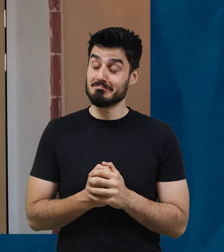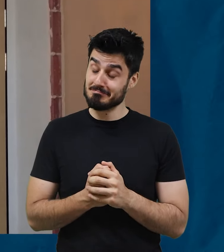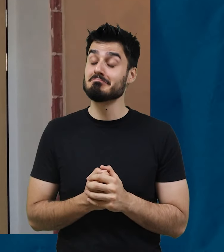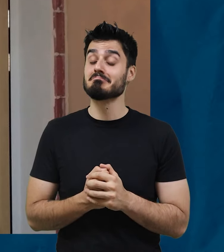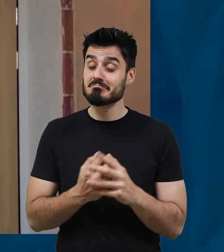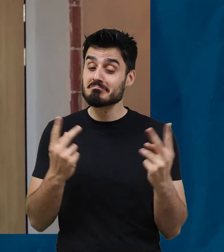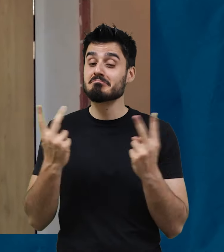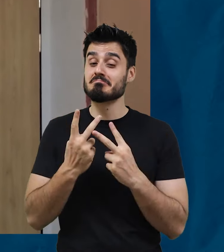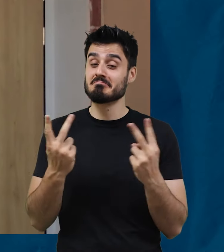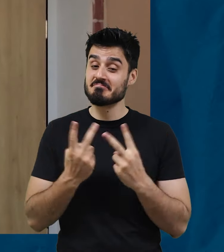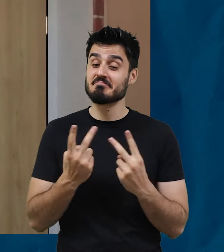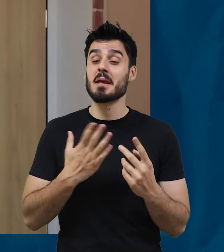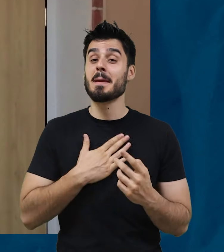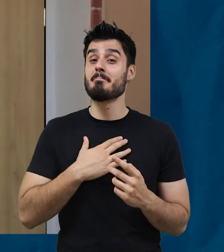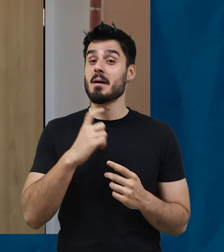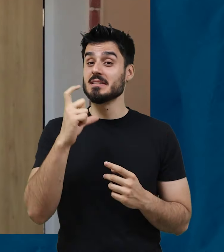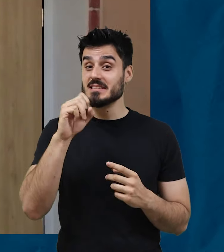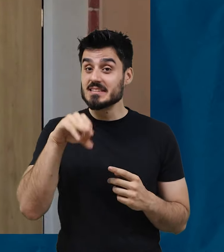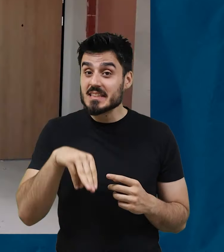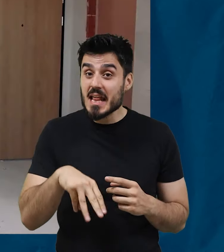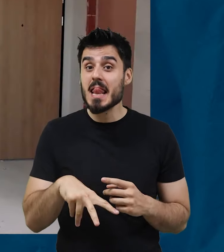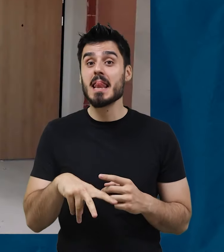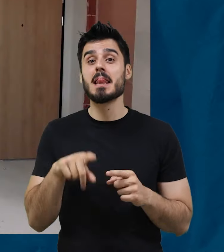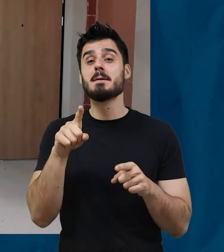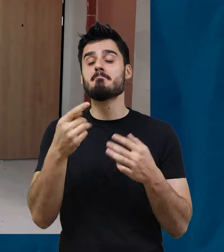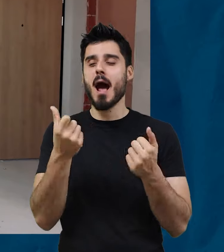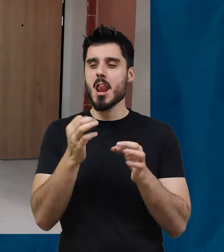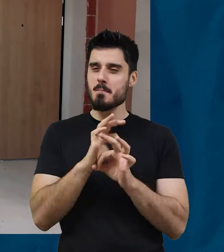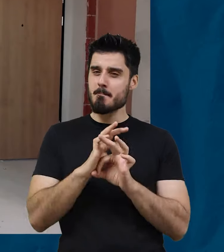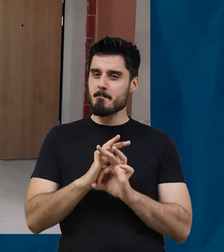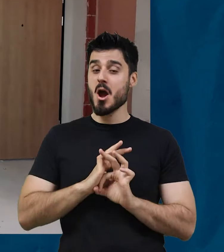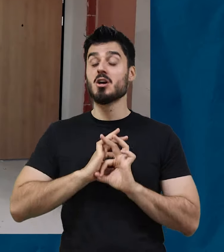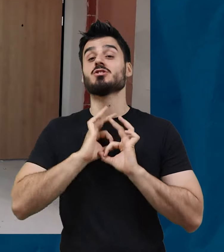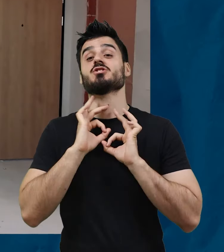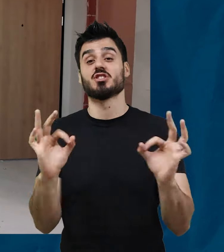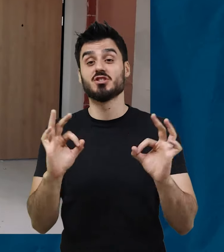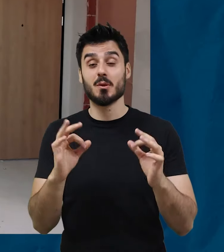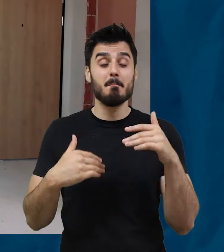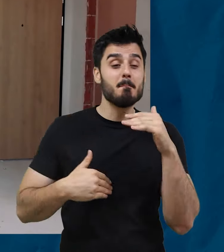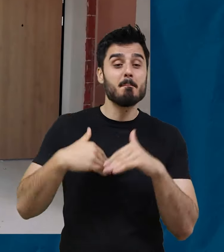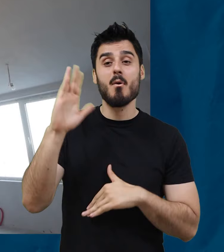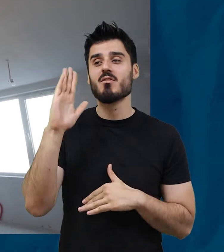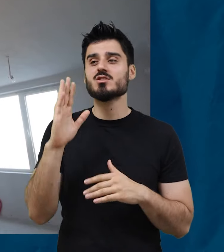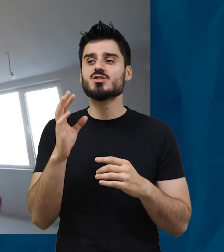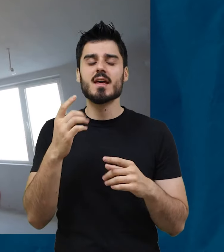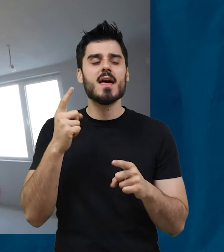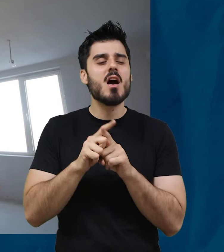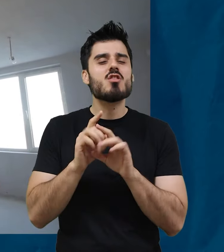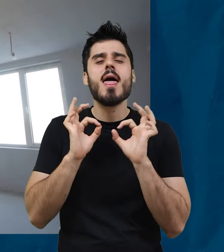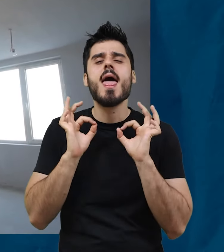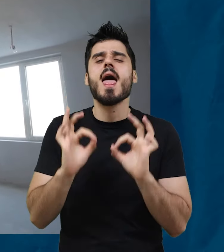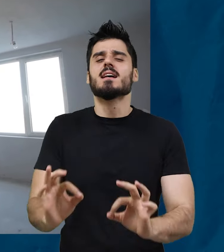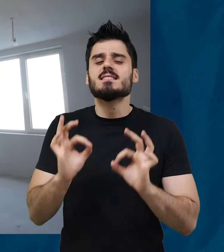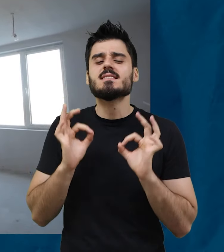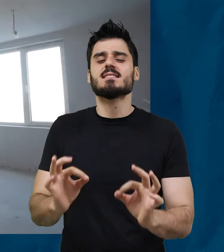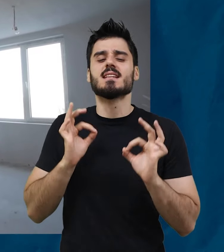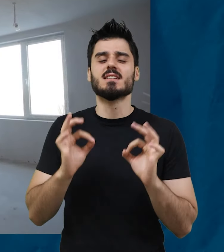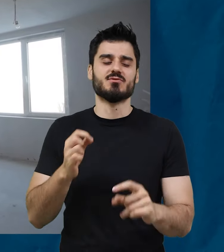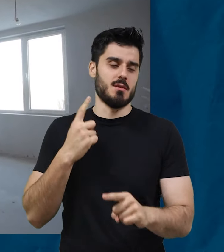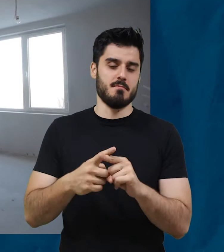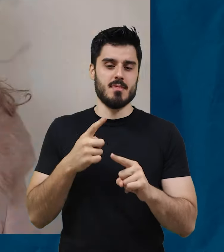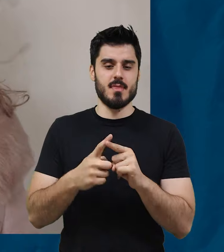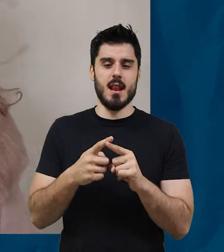Има такъв стил, индустриален стил, който е малко по-изчистен, с повече така натурални материали в него. Тази стая